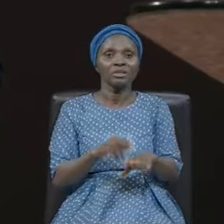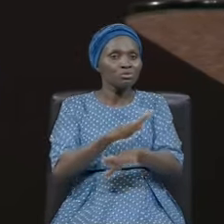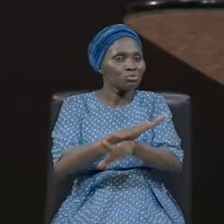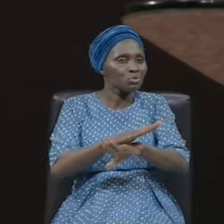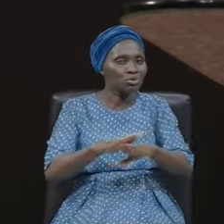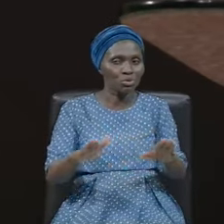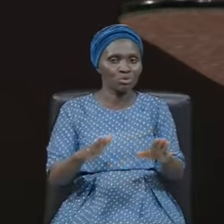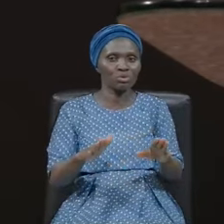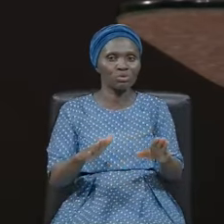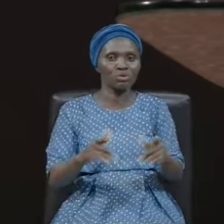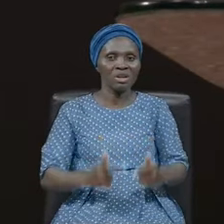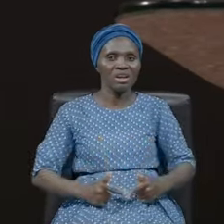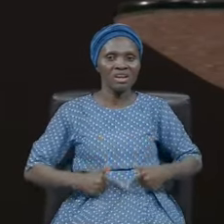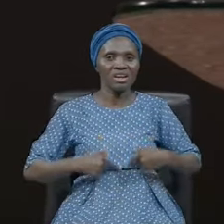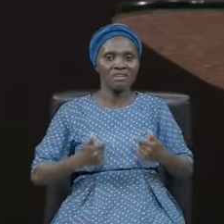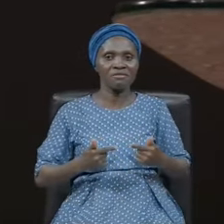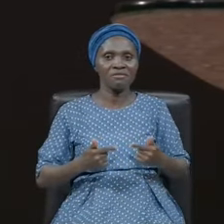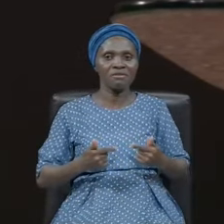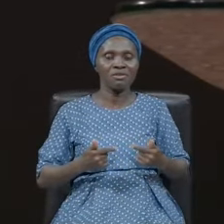n'abandonnent pas la nature de Dieu.